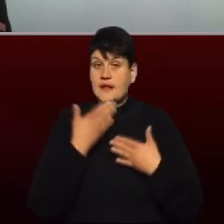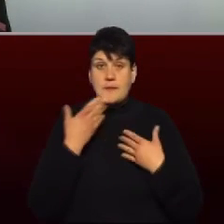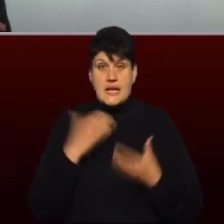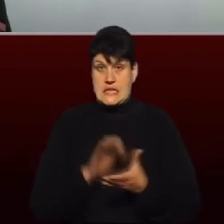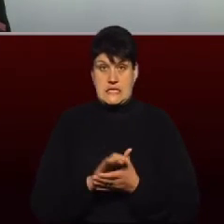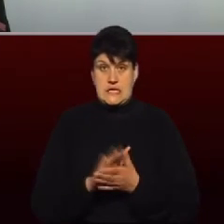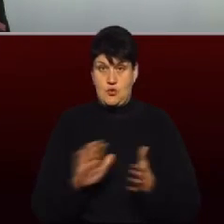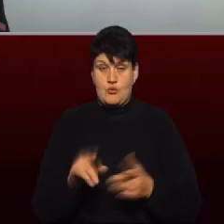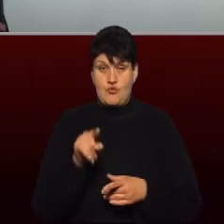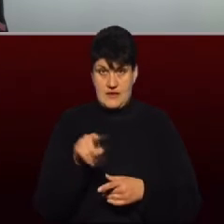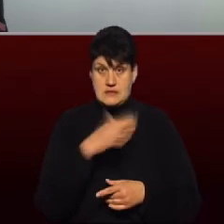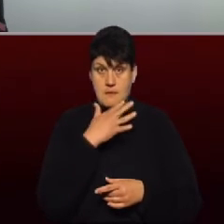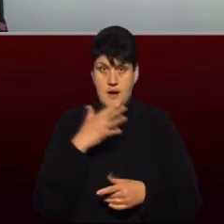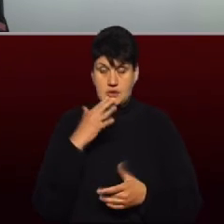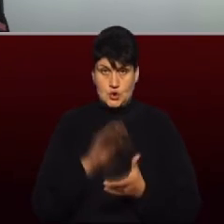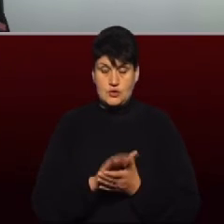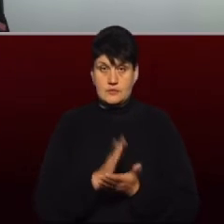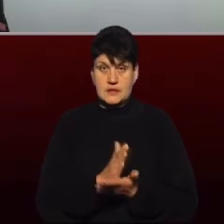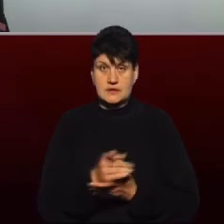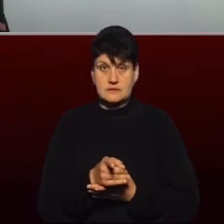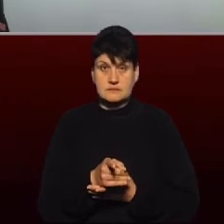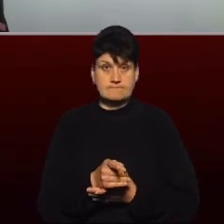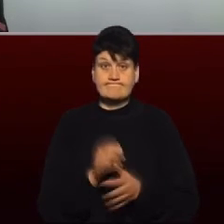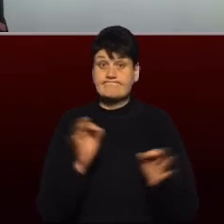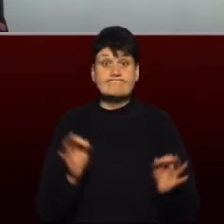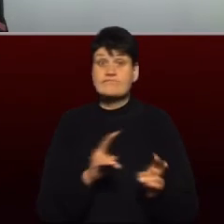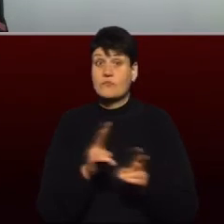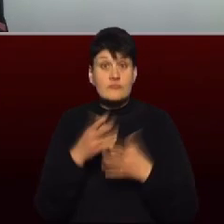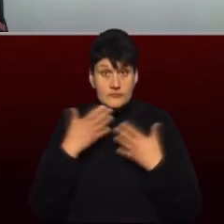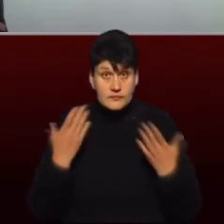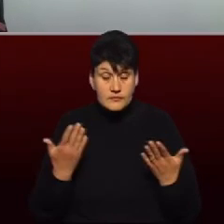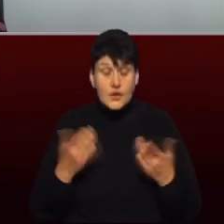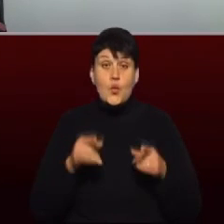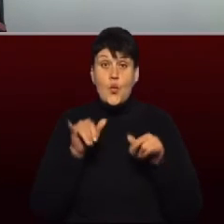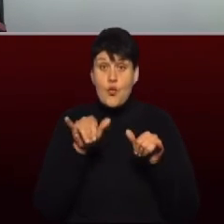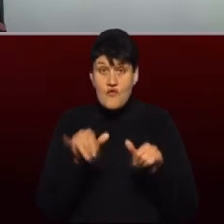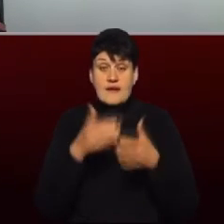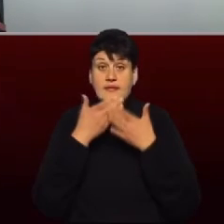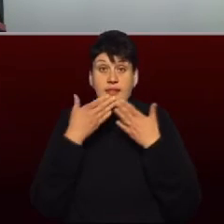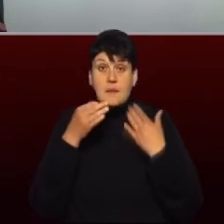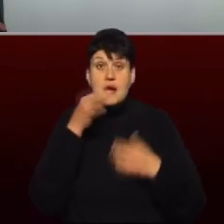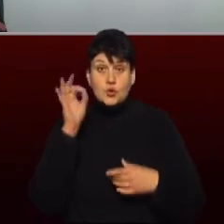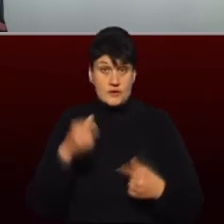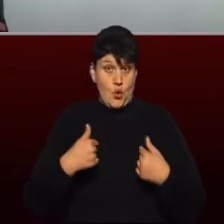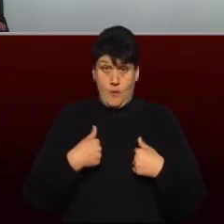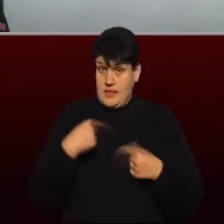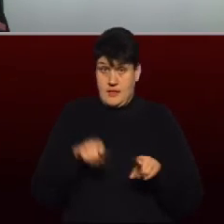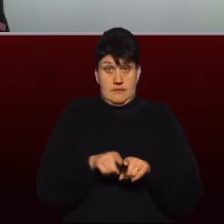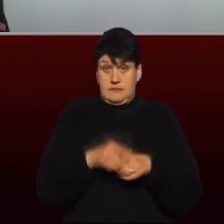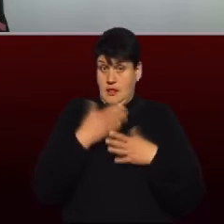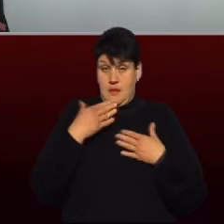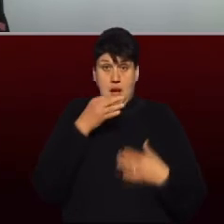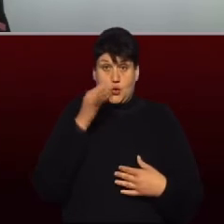ромської національності? Насправді жодного. Жодного. Тобто у вас немає досвіду, і в мене немає досвіду спілкування